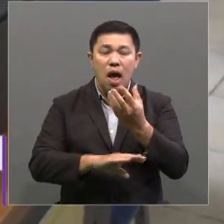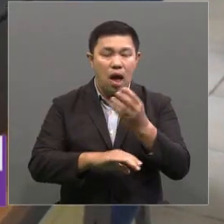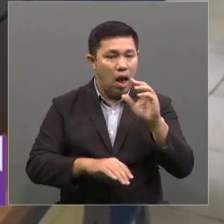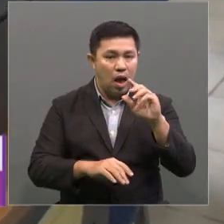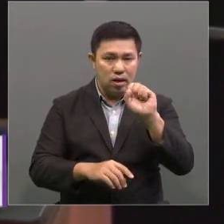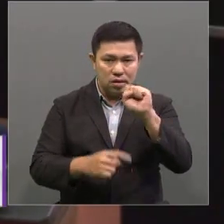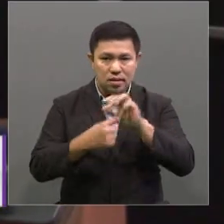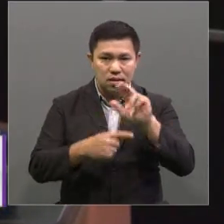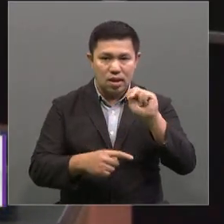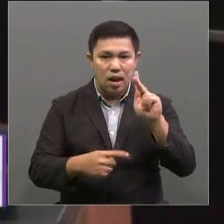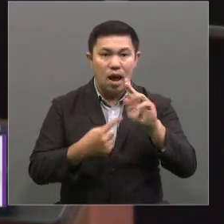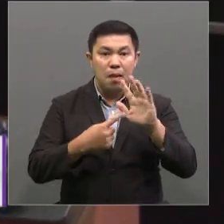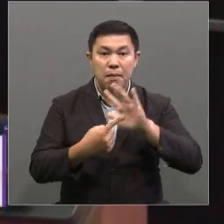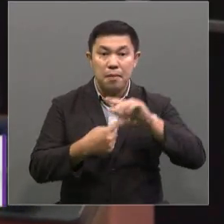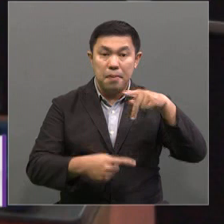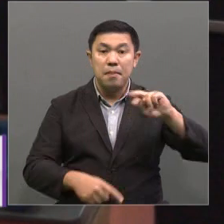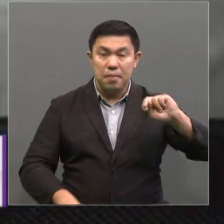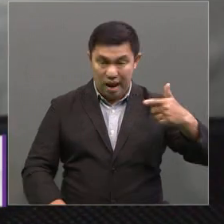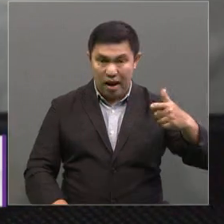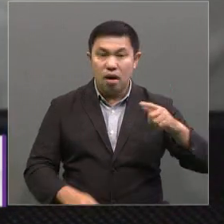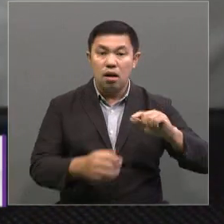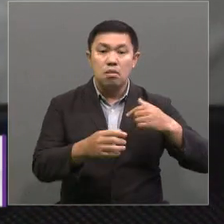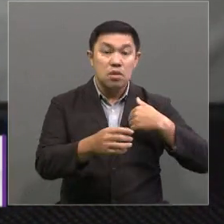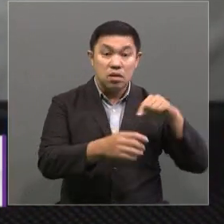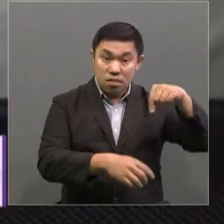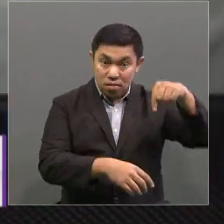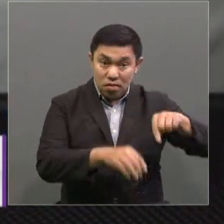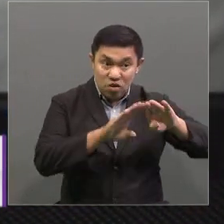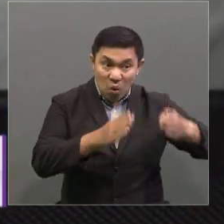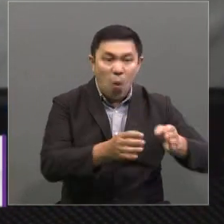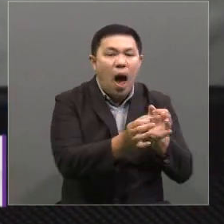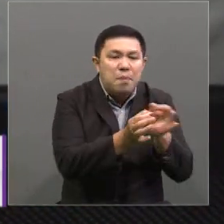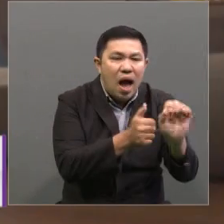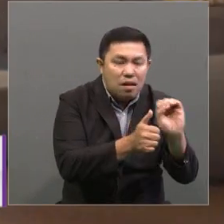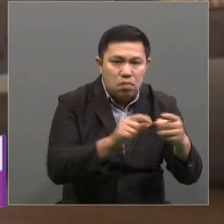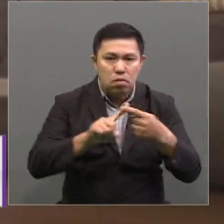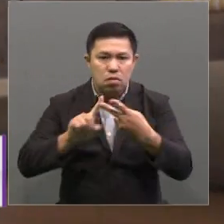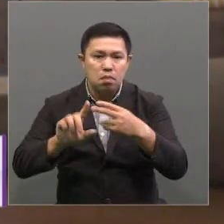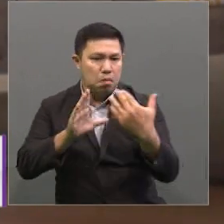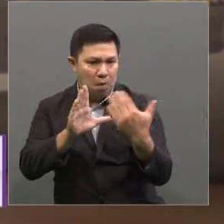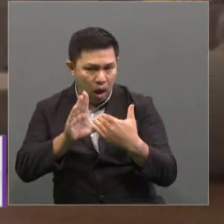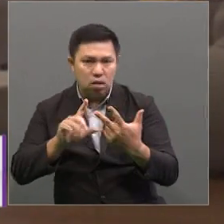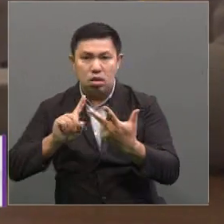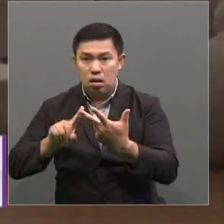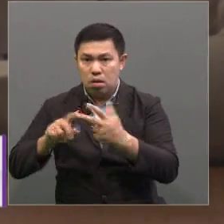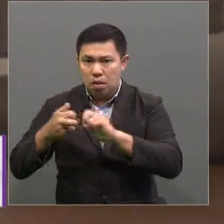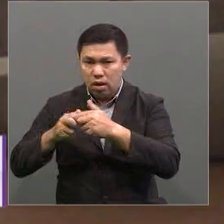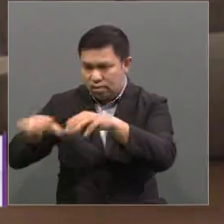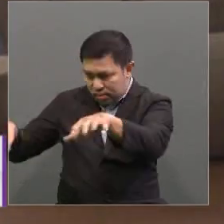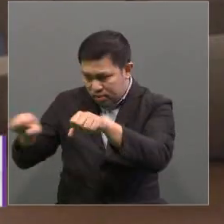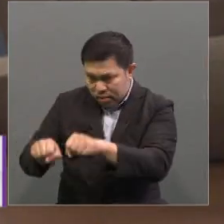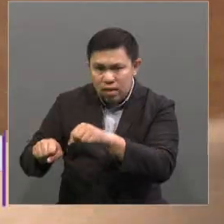เขาจัดเป็นจุดๆเลยคือมีจุดให้คำปรึกษาจุดรับลงทะเบียนแล้วก็มีแยกโต๊ะไกล่เกลี่ยด้วยนะ